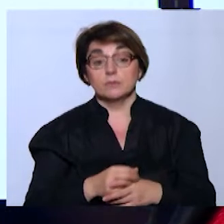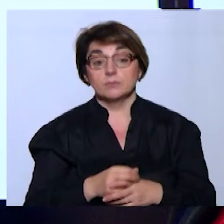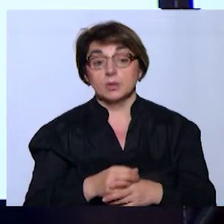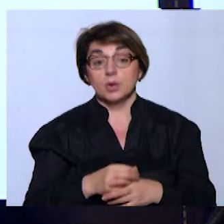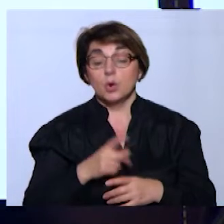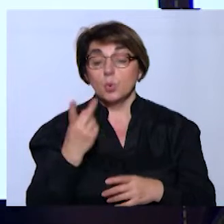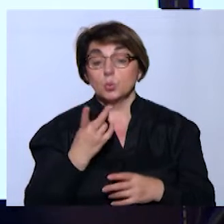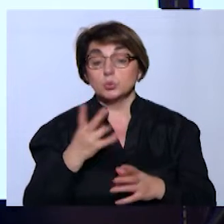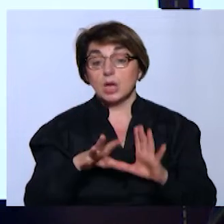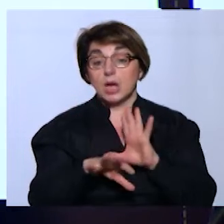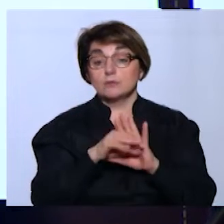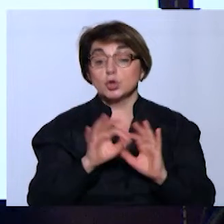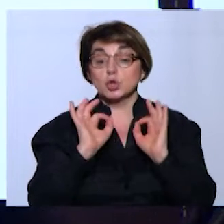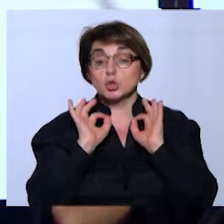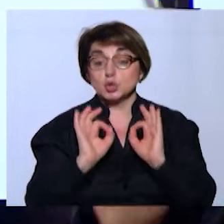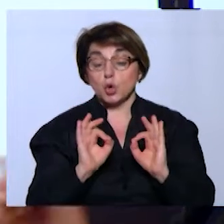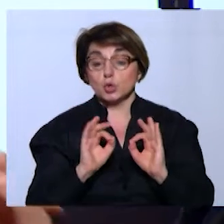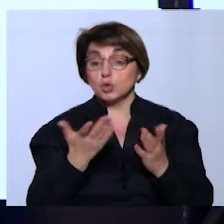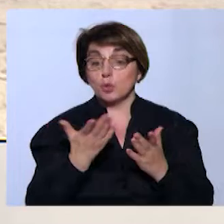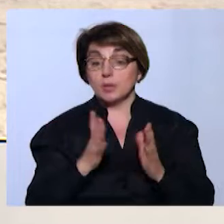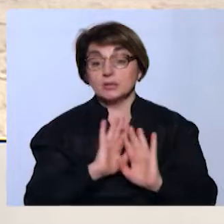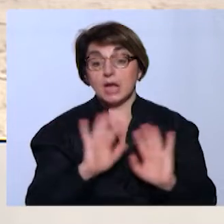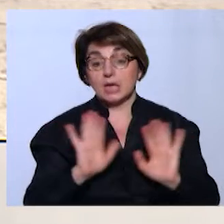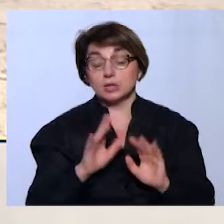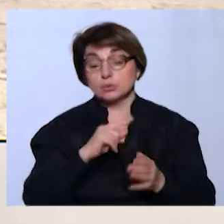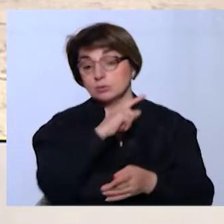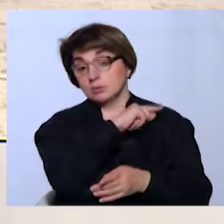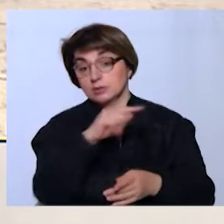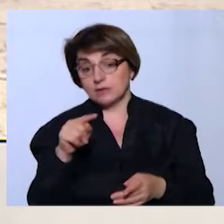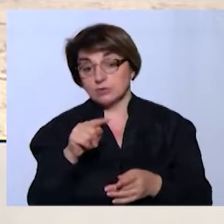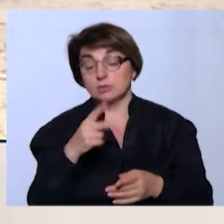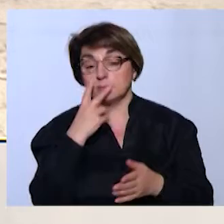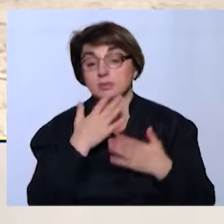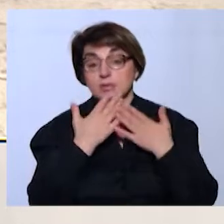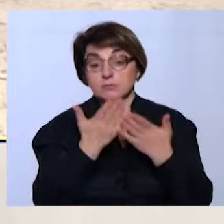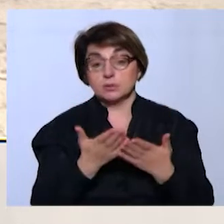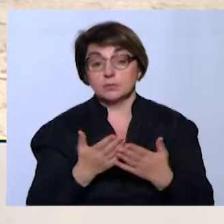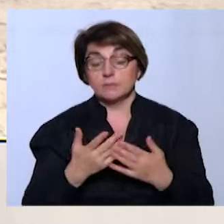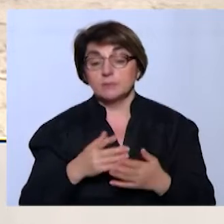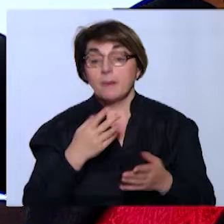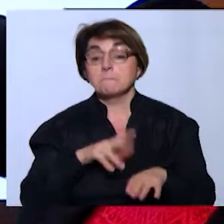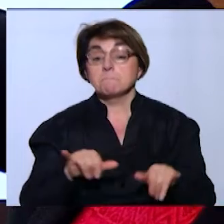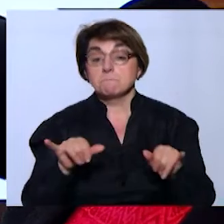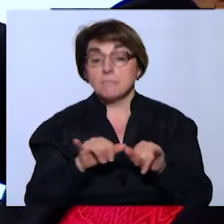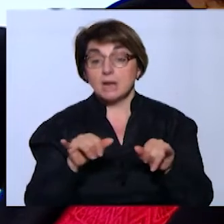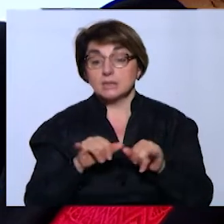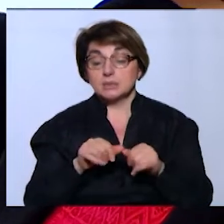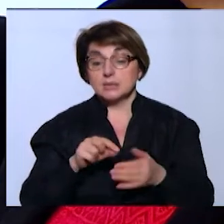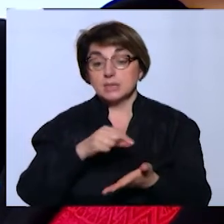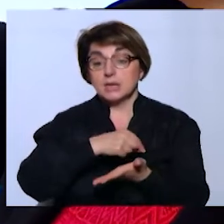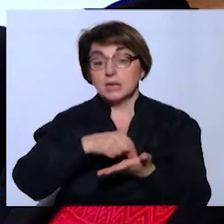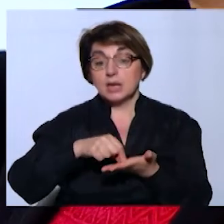უნდა ავირჩიოთ სწორი ფორმა და არასწორი წავშალოთ. წავიკითხოთ? მაგიდაზე